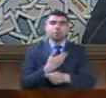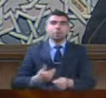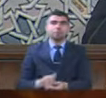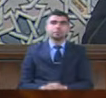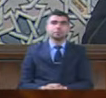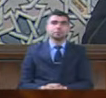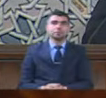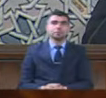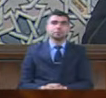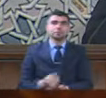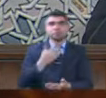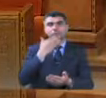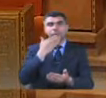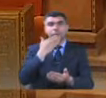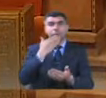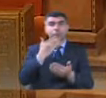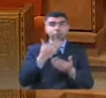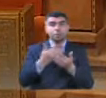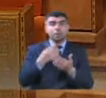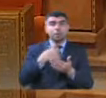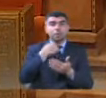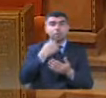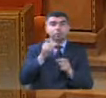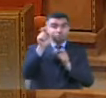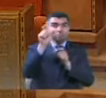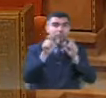الحكومه. اشكر للاخ تنبيهه لوضعيه بعض